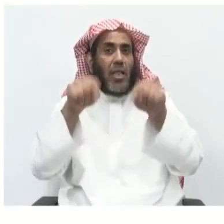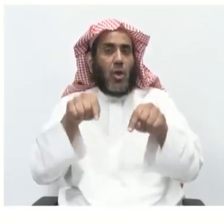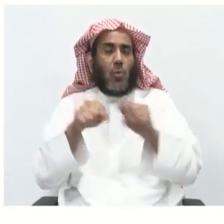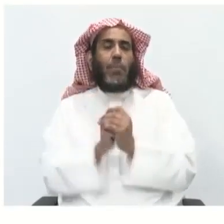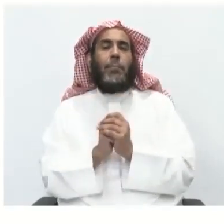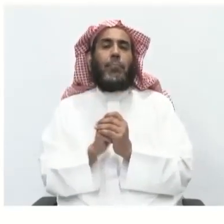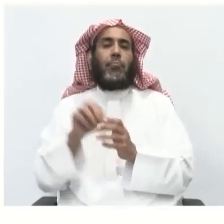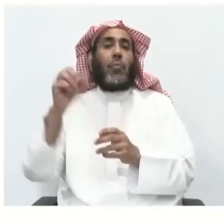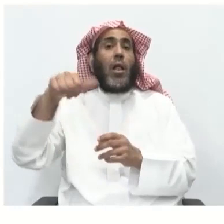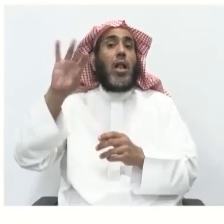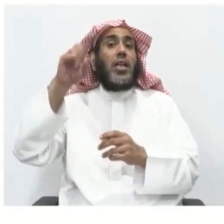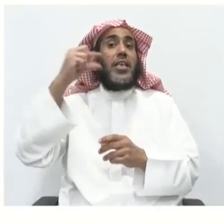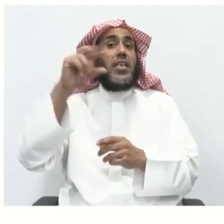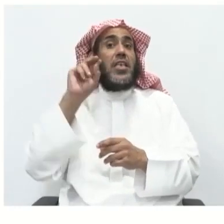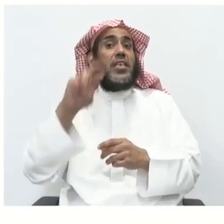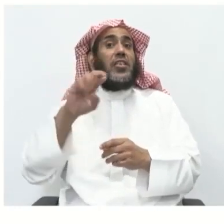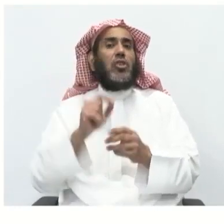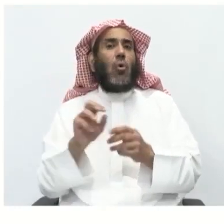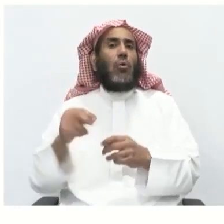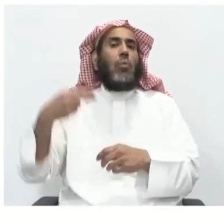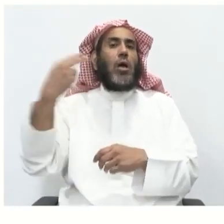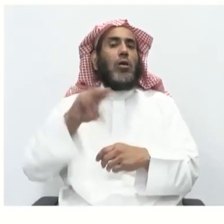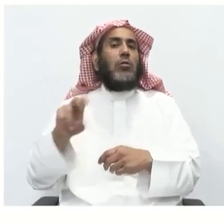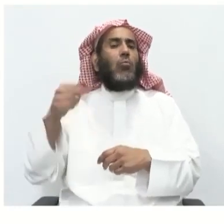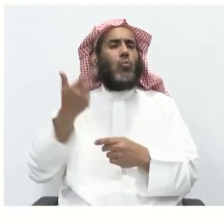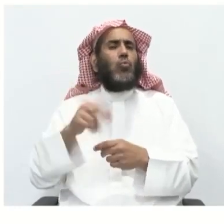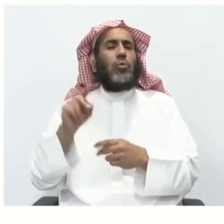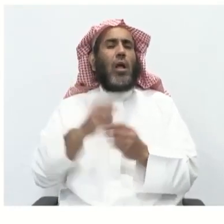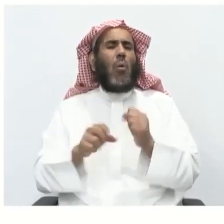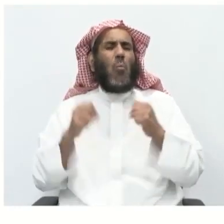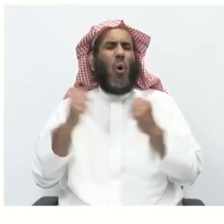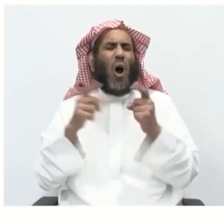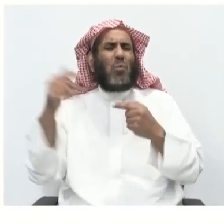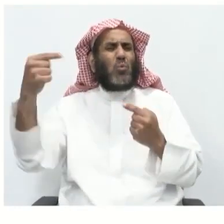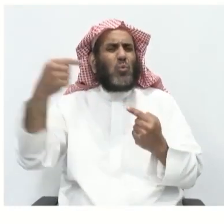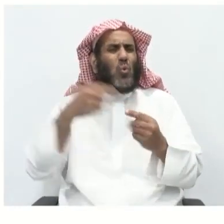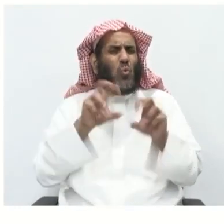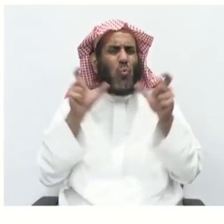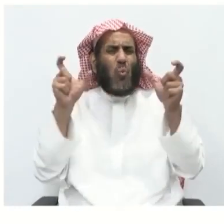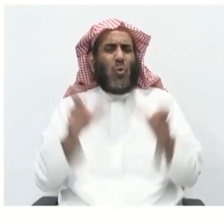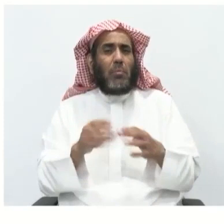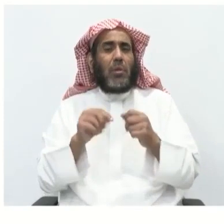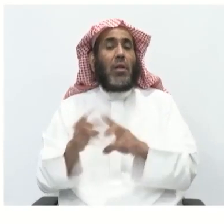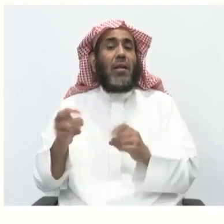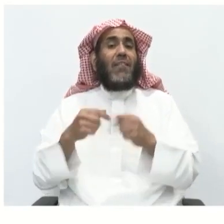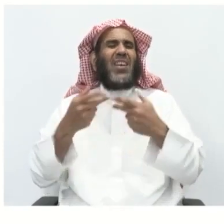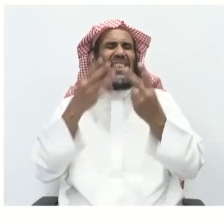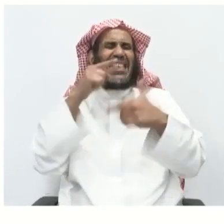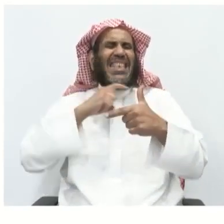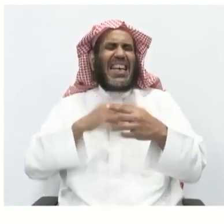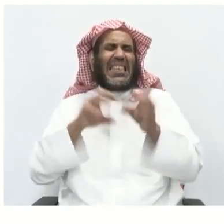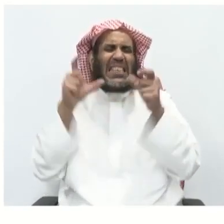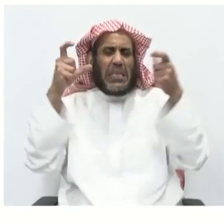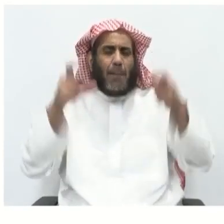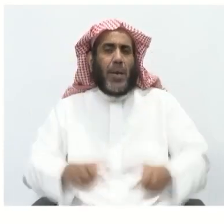اليوم محاربه السلالات المقاومه لقد تبين ان فايروس نقص المناعه